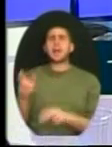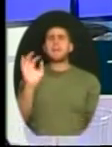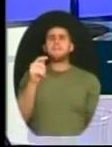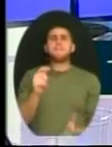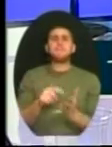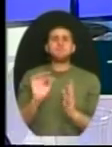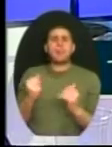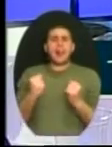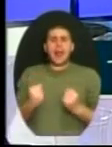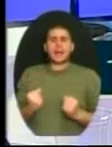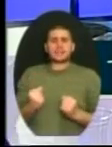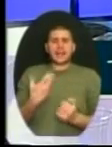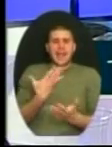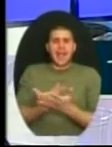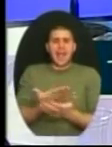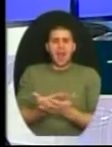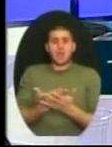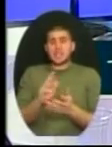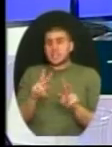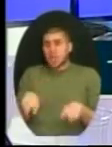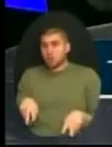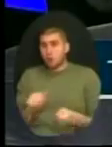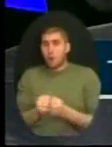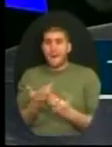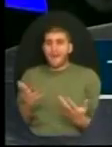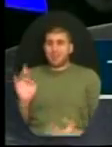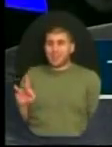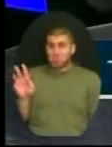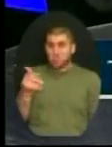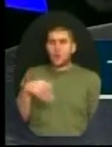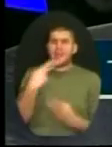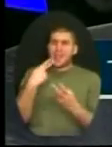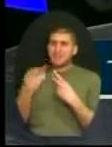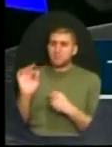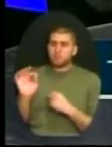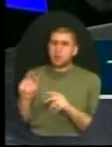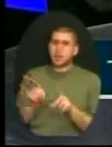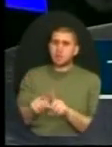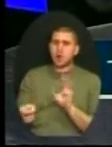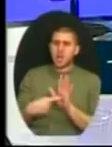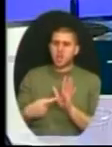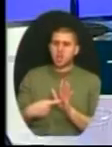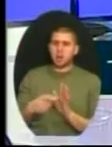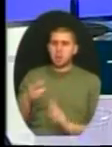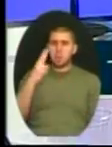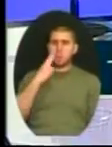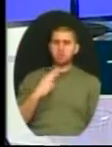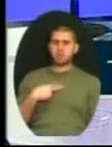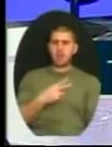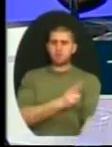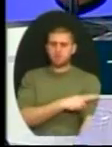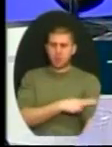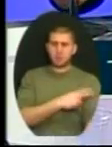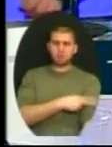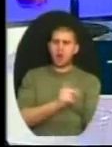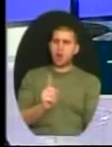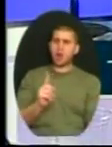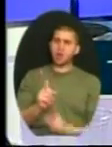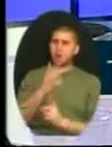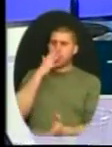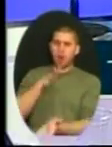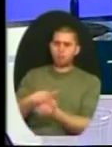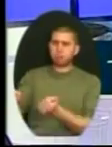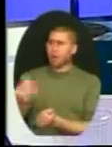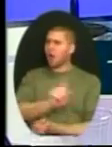כדי לחזק את הראיות שיש או שאין נגד נתניהו, אלא הוא הגיב כדי לתבוע את עלבונה של המשטרה. ותגיד, המשטרה לא תהיה אסקופה נדרזת,